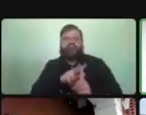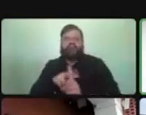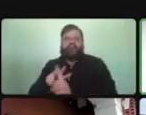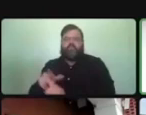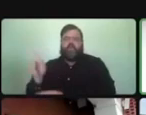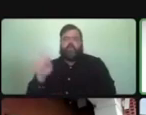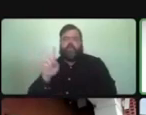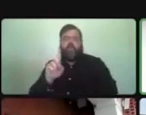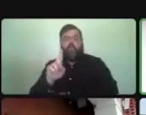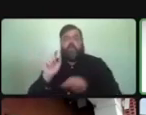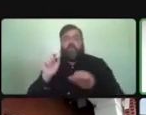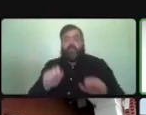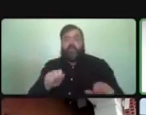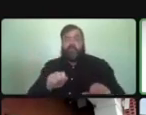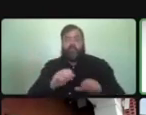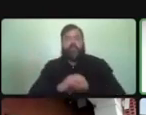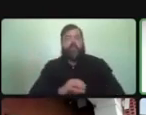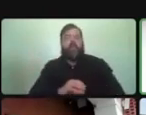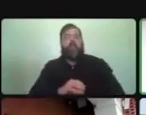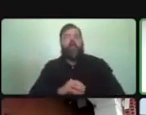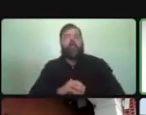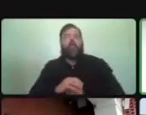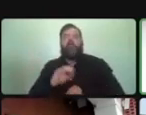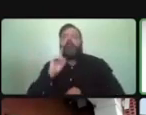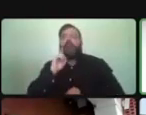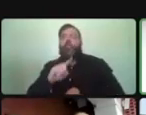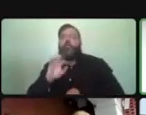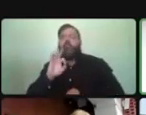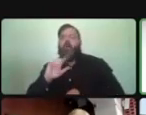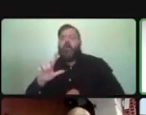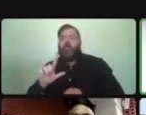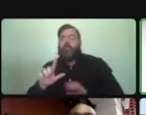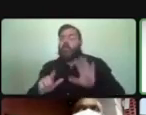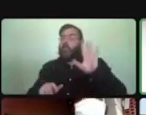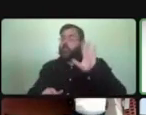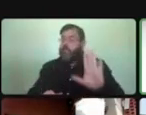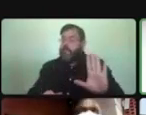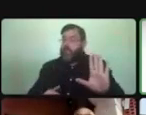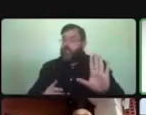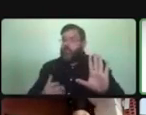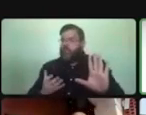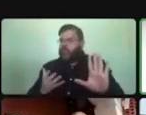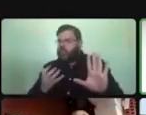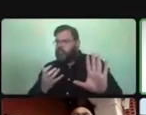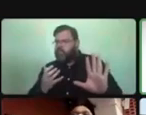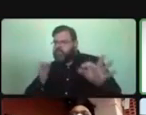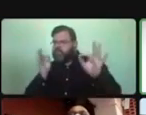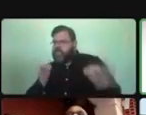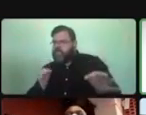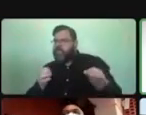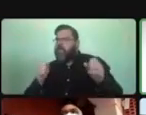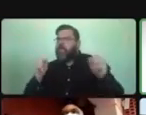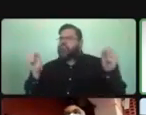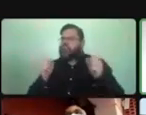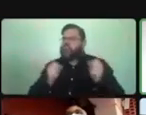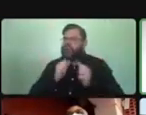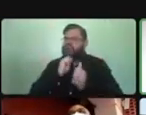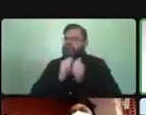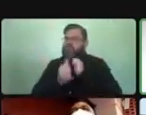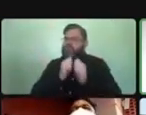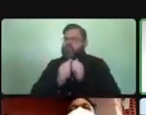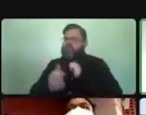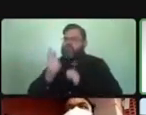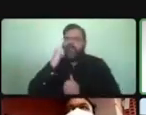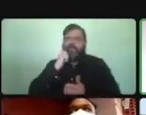Tutatekeleza yale ambayo yanahitajika. Kila ambacho tungependa kufanya ili